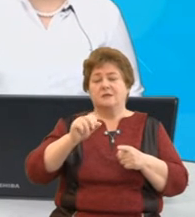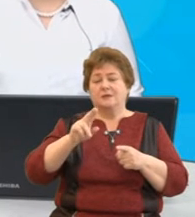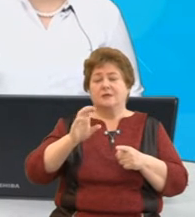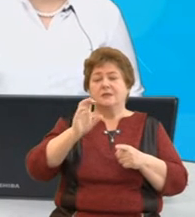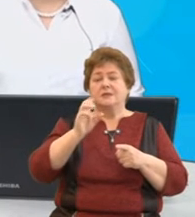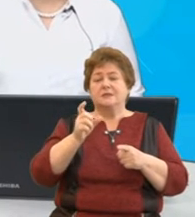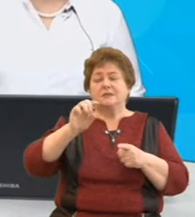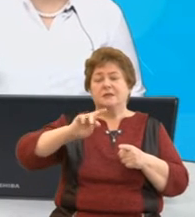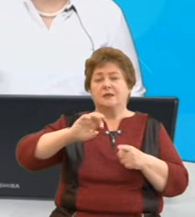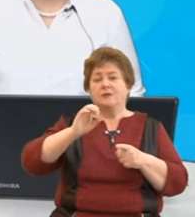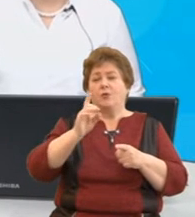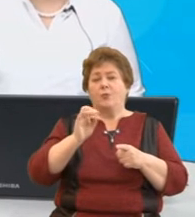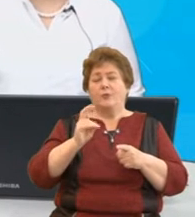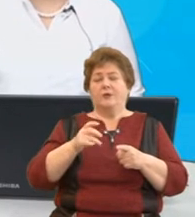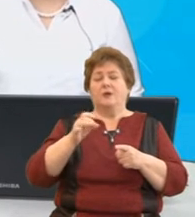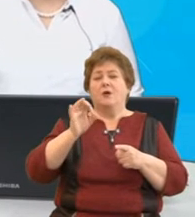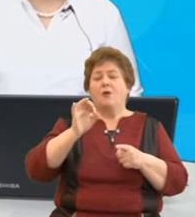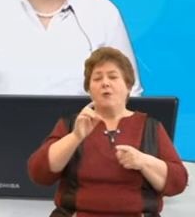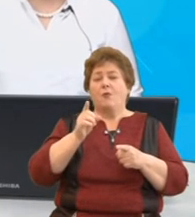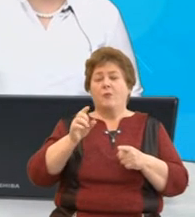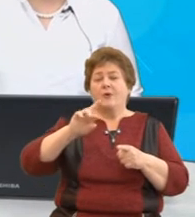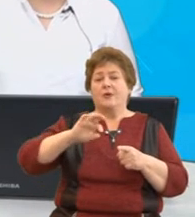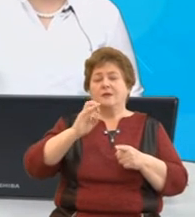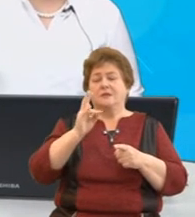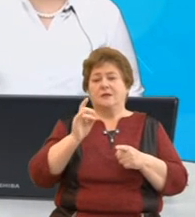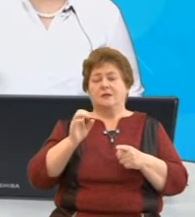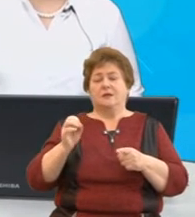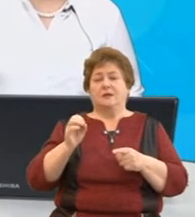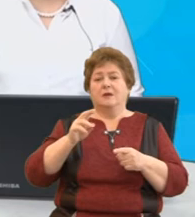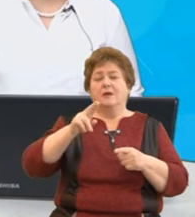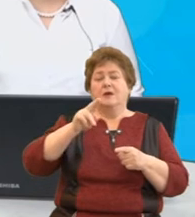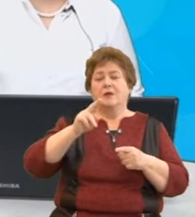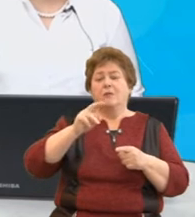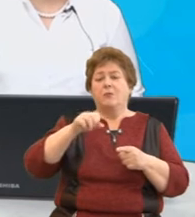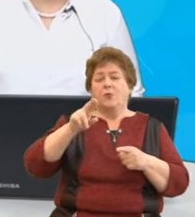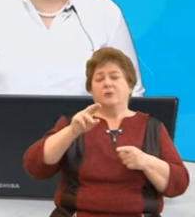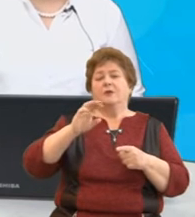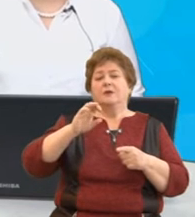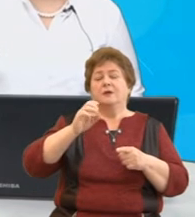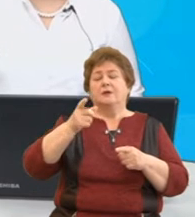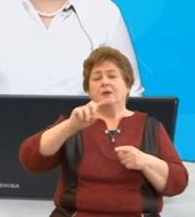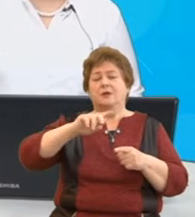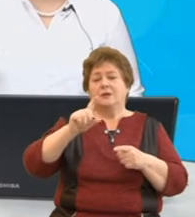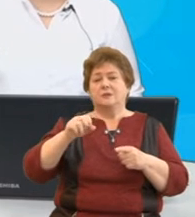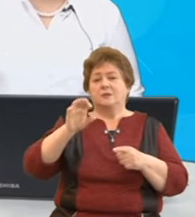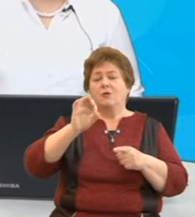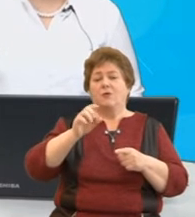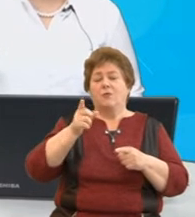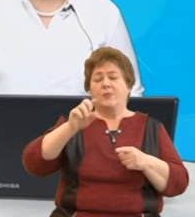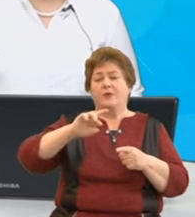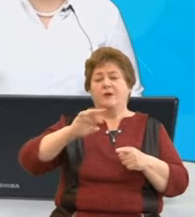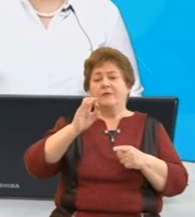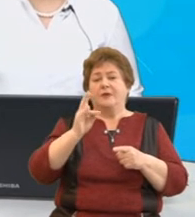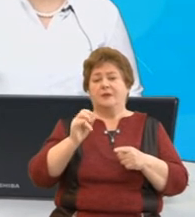съедобный объяснение подъезд объявление